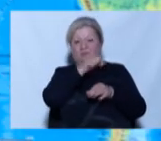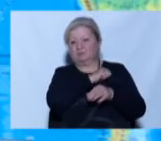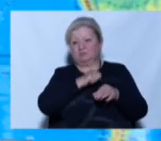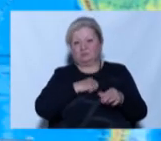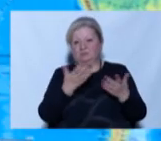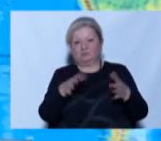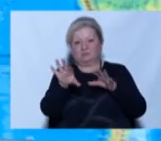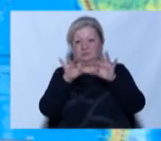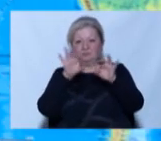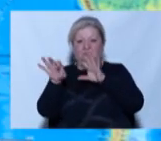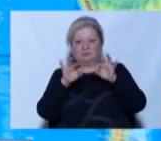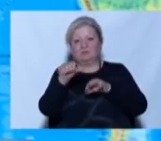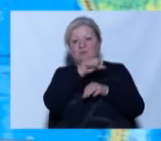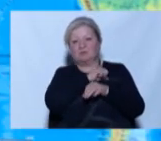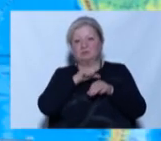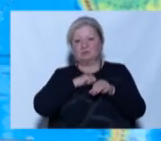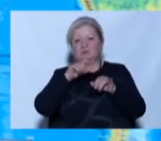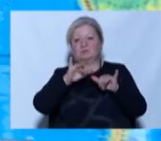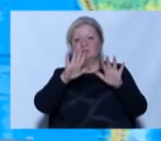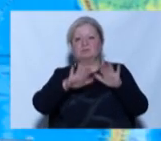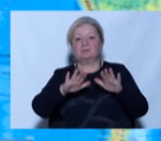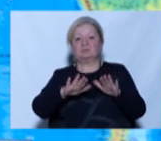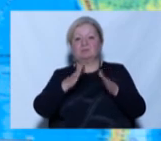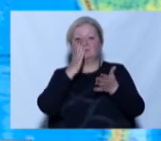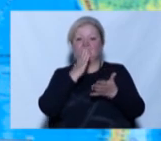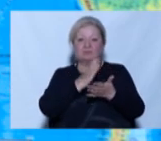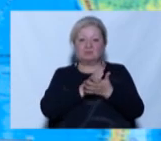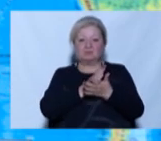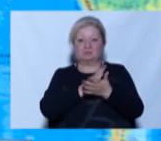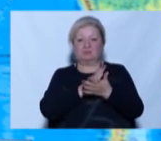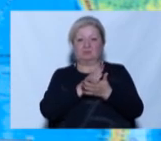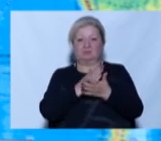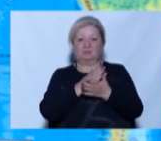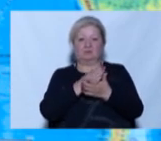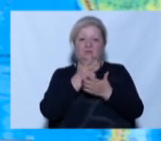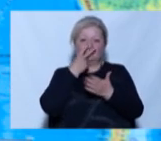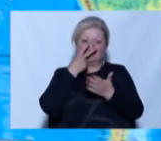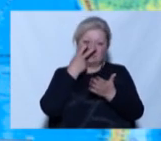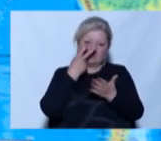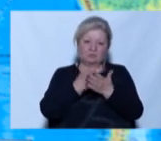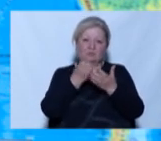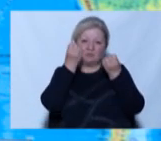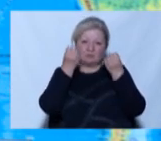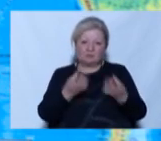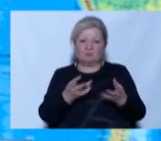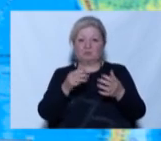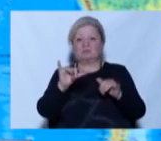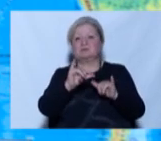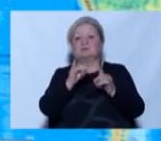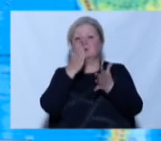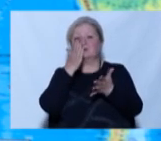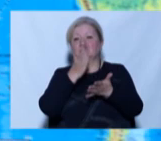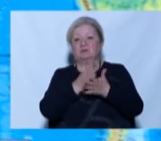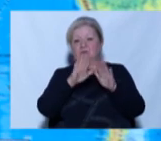და განსაზღვროთ მისი მდებარეობა ყოველგვარი შეფასების და ყოველგვარი, უბრალოდ სად არის